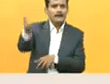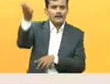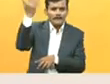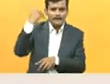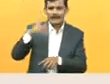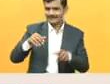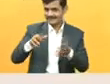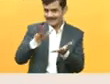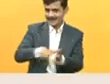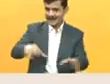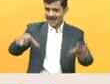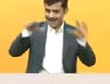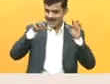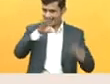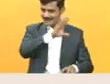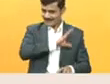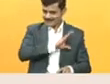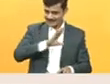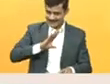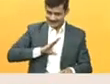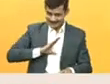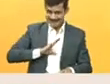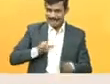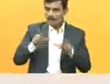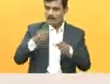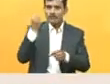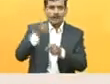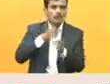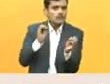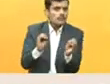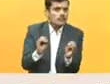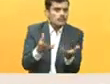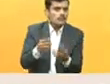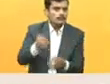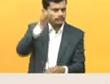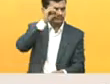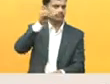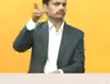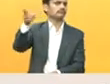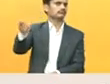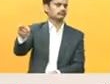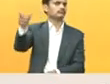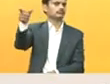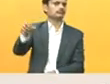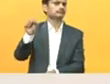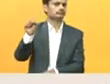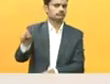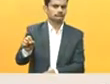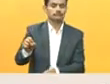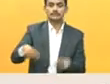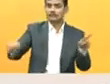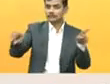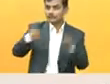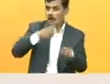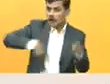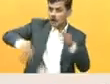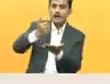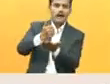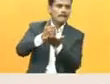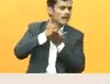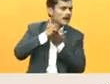संविधान सभा ने अपना काम शुरू किया तो बाबा साहब आम्बेडकर ने परस्पर सहयोग को